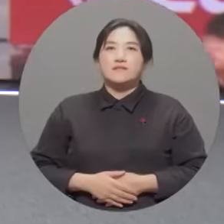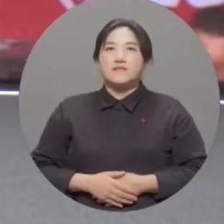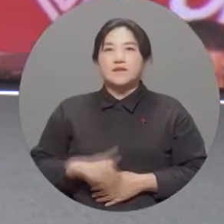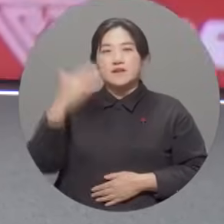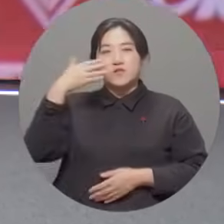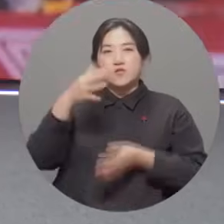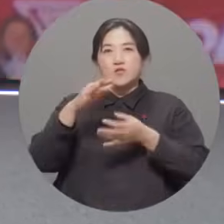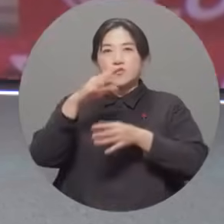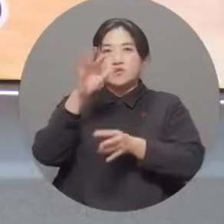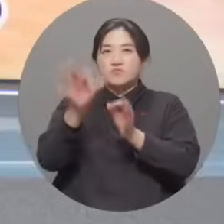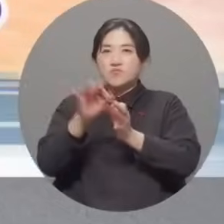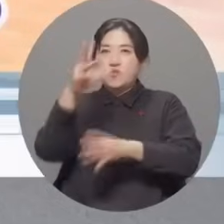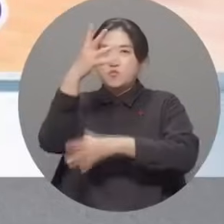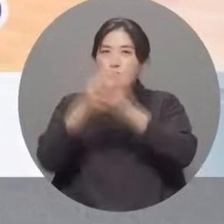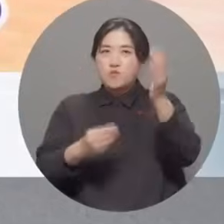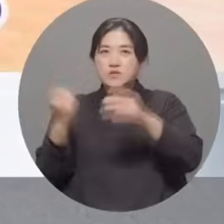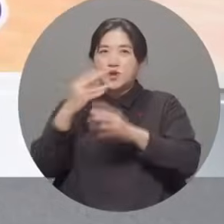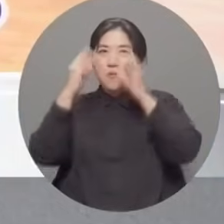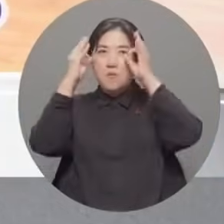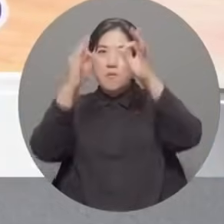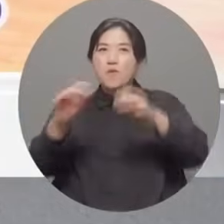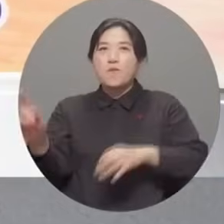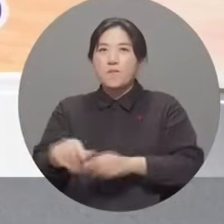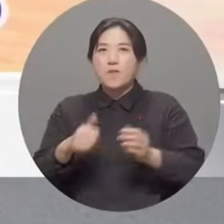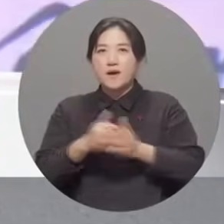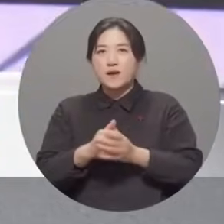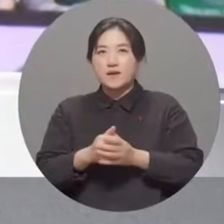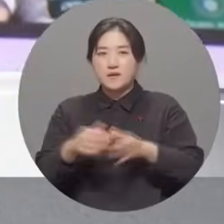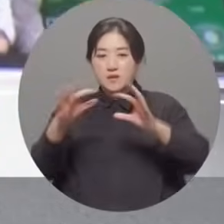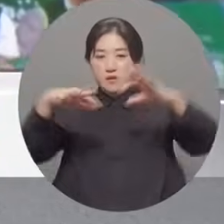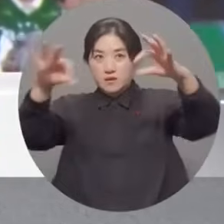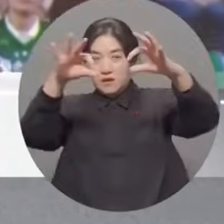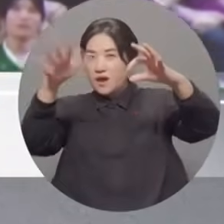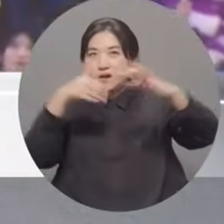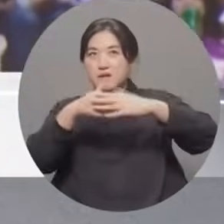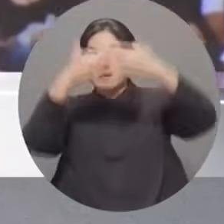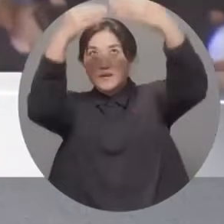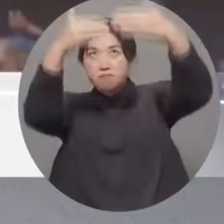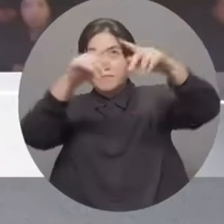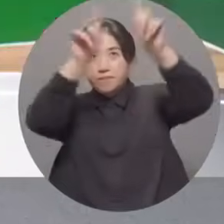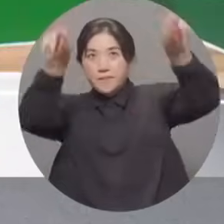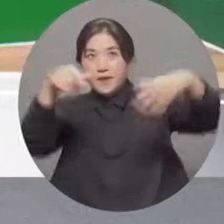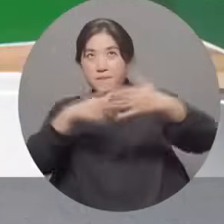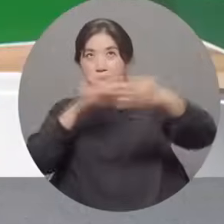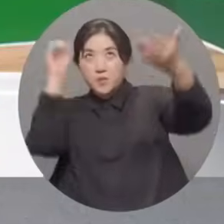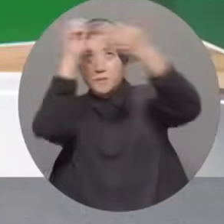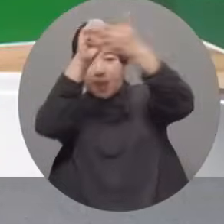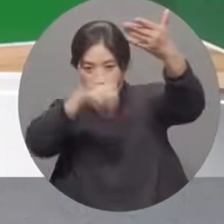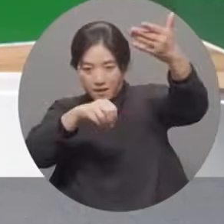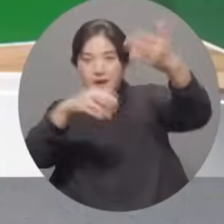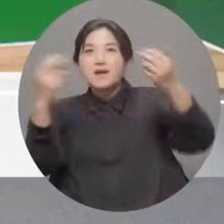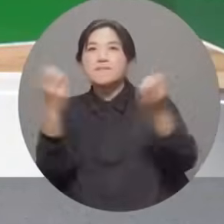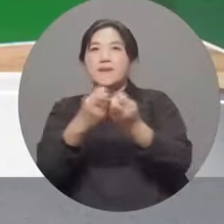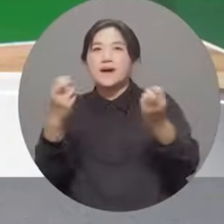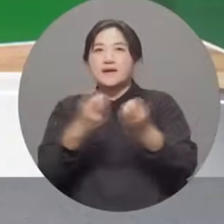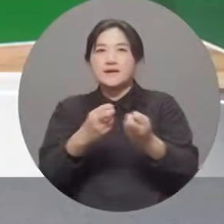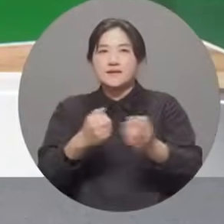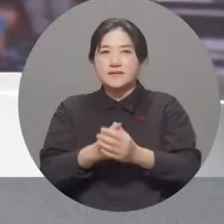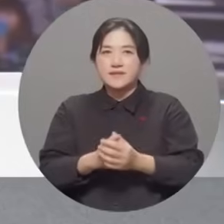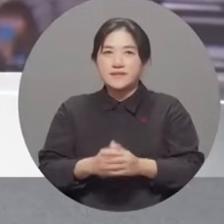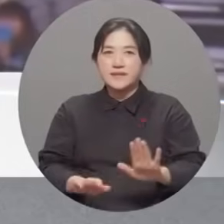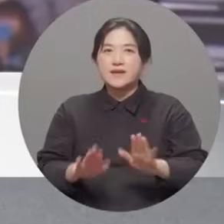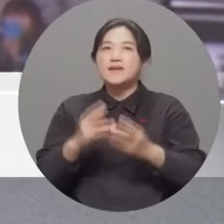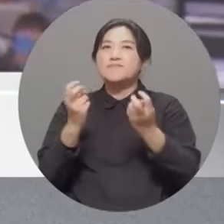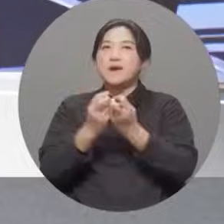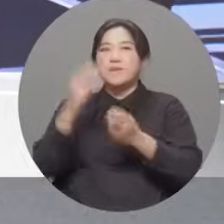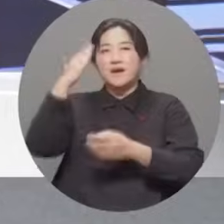우리 프로농구에서 자주 볼 수 있는 장면이죠. 림을 바로 노리는 대신 백보드를 먼저 맞히는 이른바 뱅크슛 자유투.